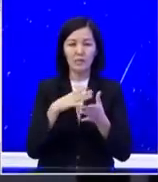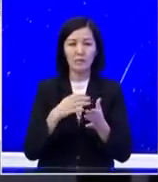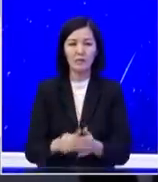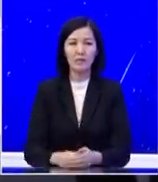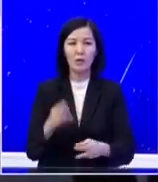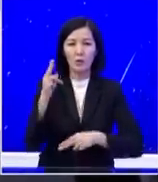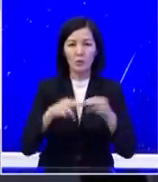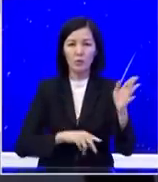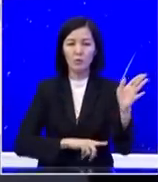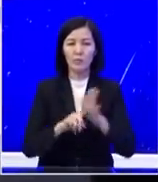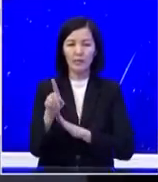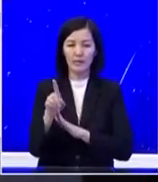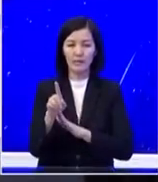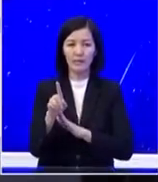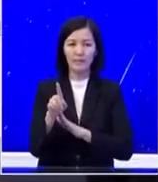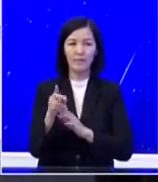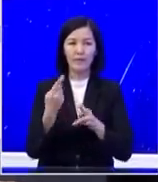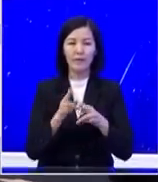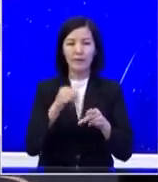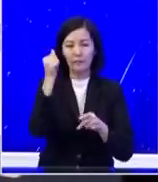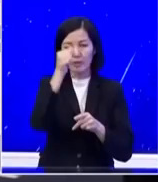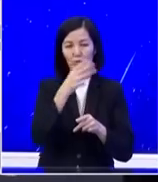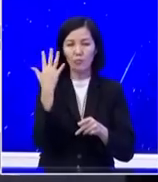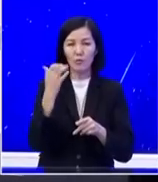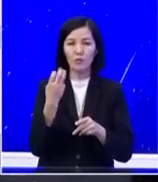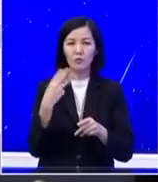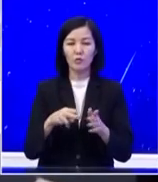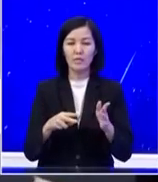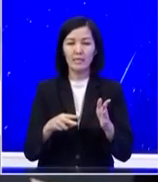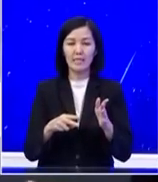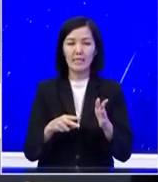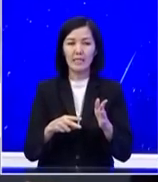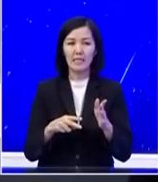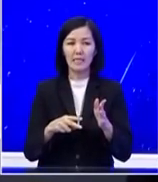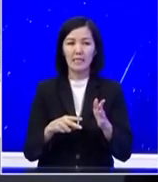Құрылыс басталды. Вот планируем мы в этом году 530. Мына